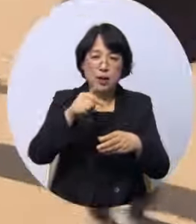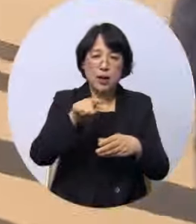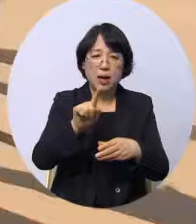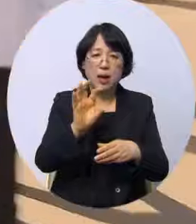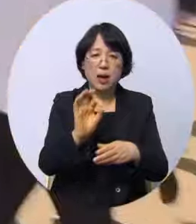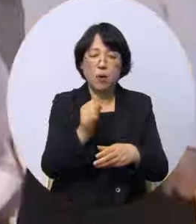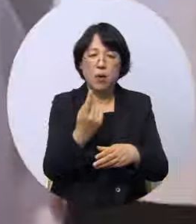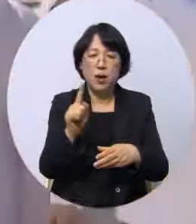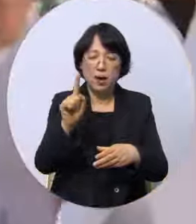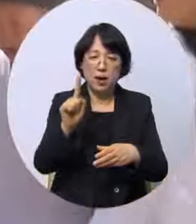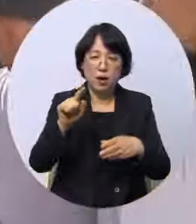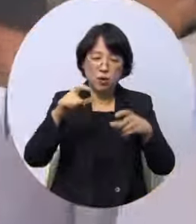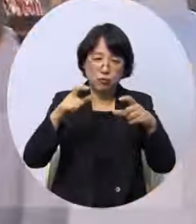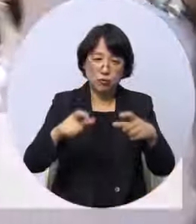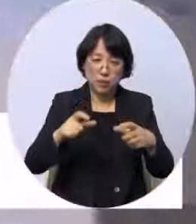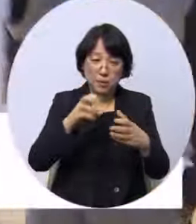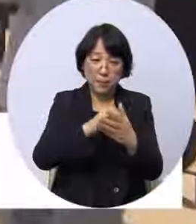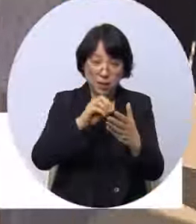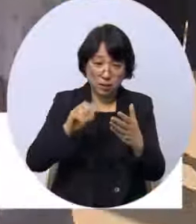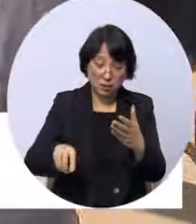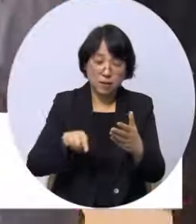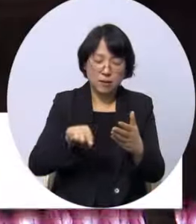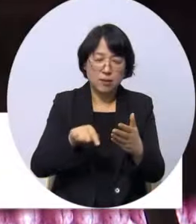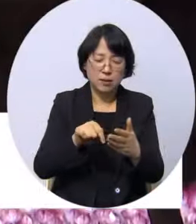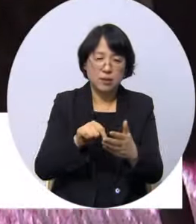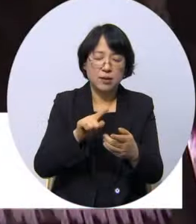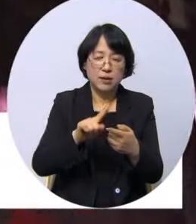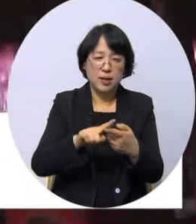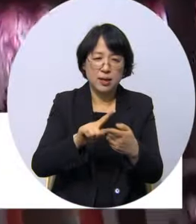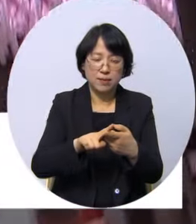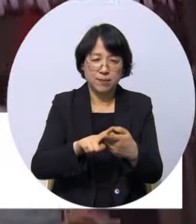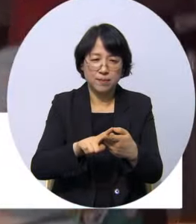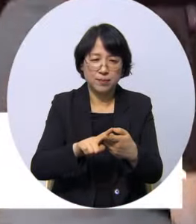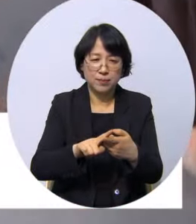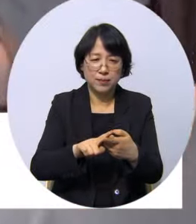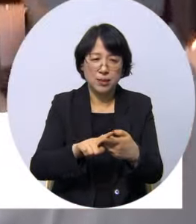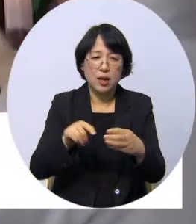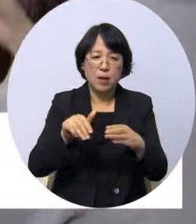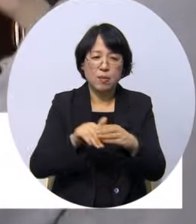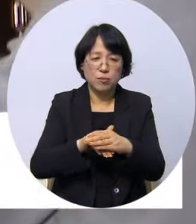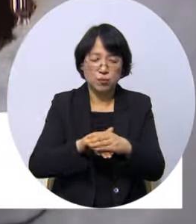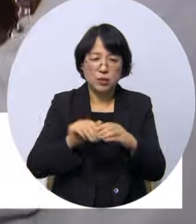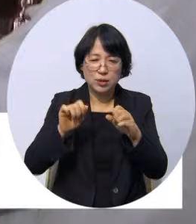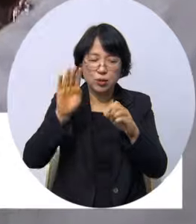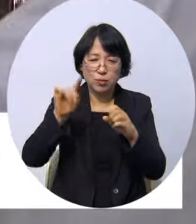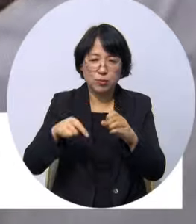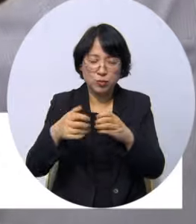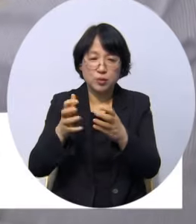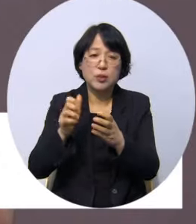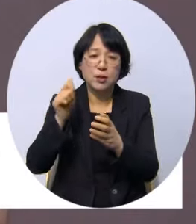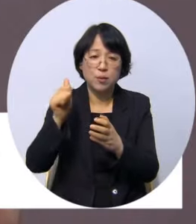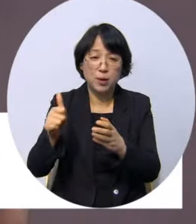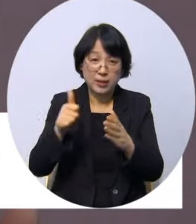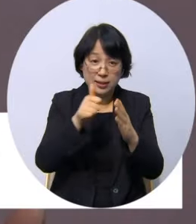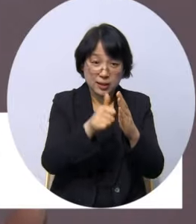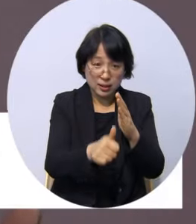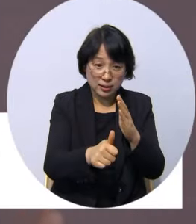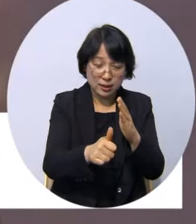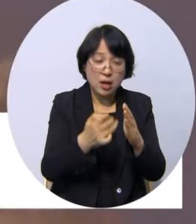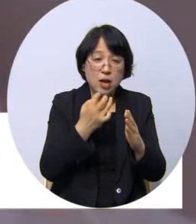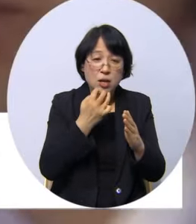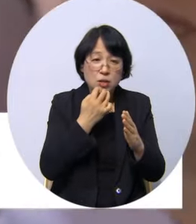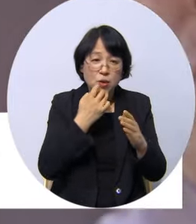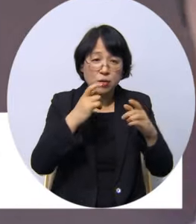요구하는 목소리가 나오자 유인촌 문화체육관광부 장관이 현장을 찾았습니다 장관은 수도권 등 지역도 가능하도록